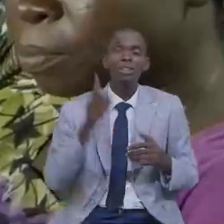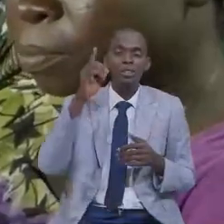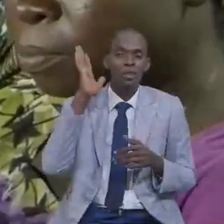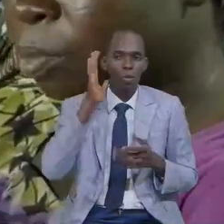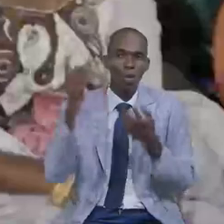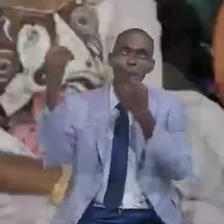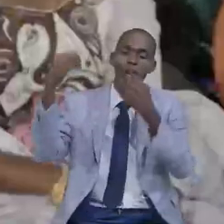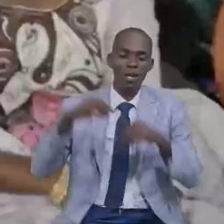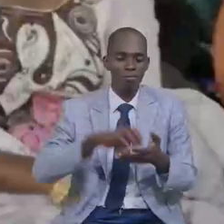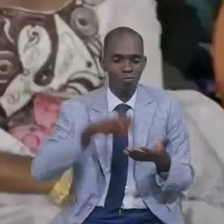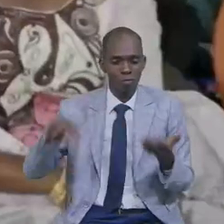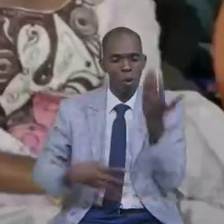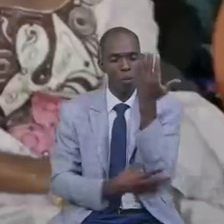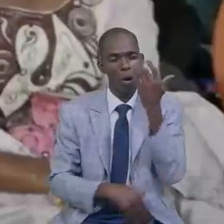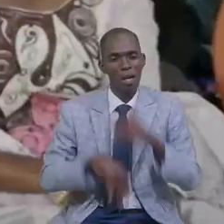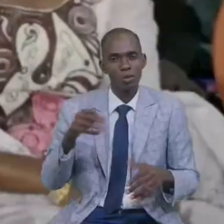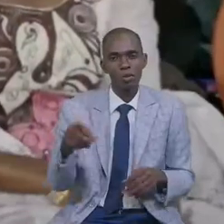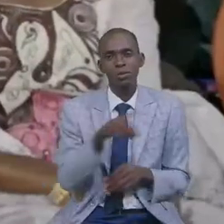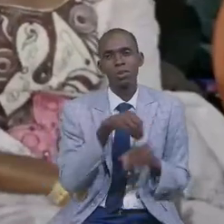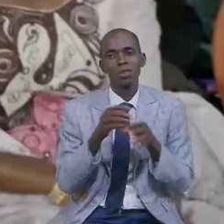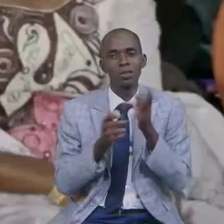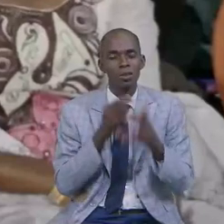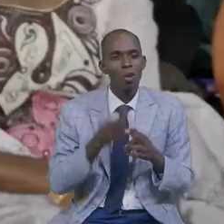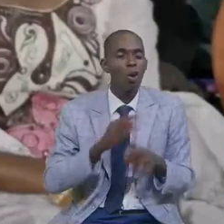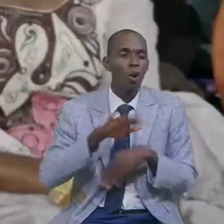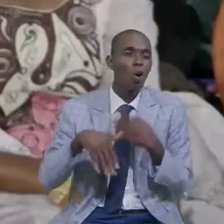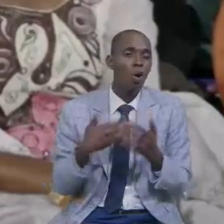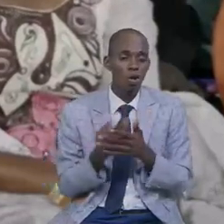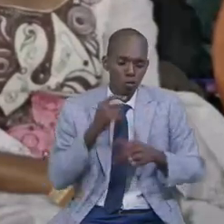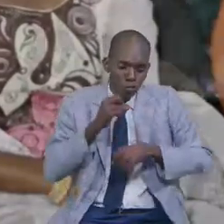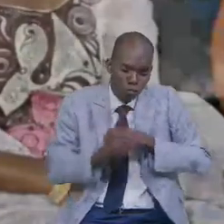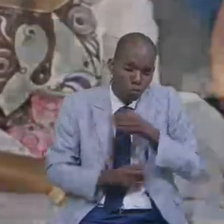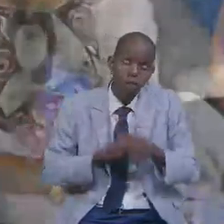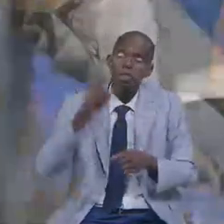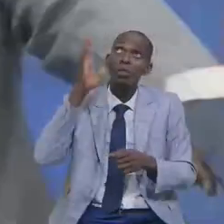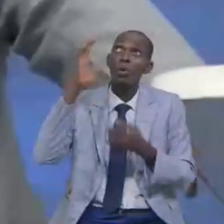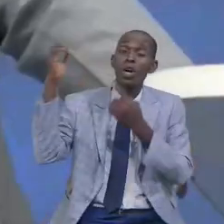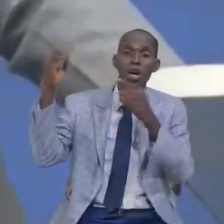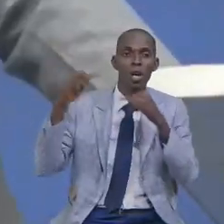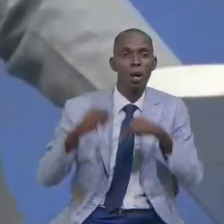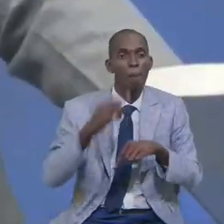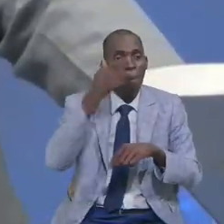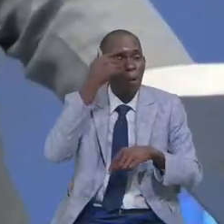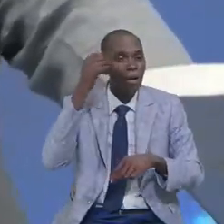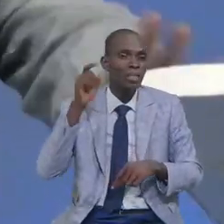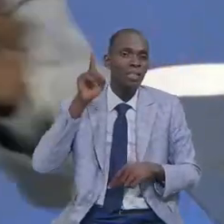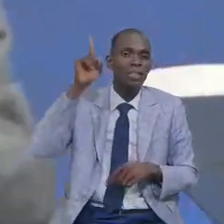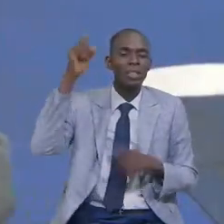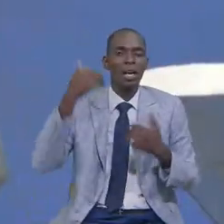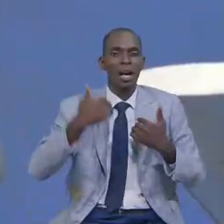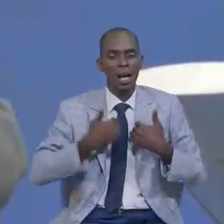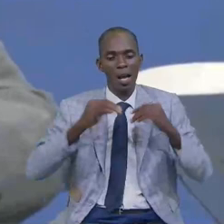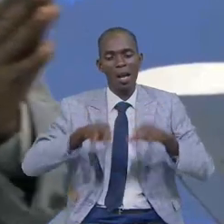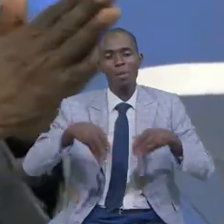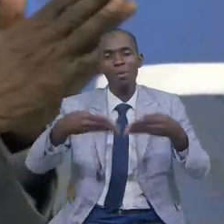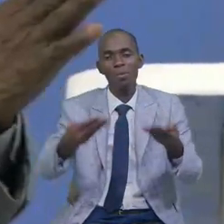ôter la pauvreté. Toutes les souffrances, il viendra parce qu'il a la provision.